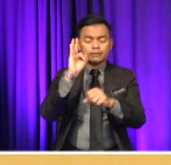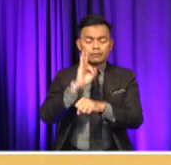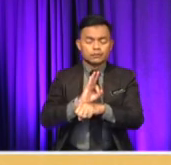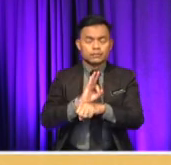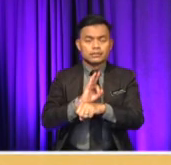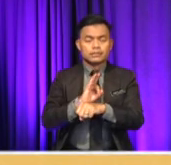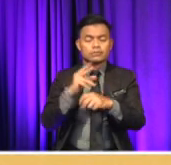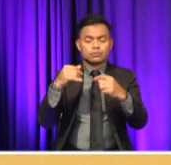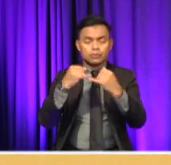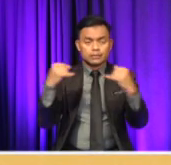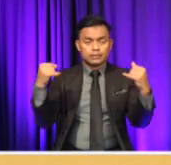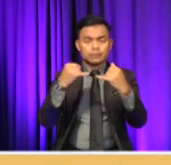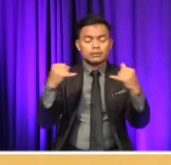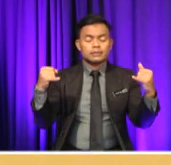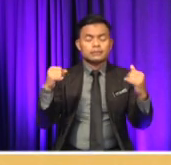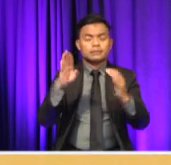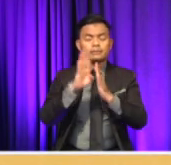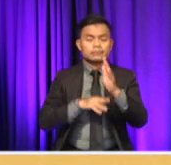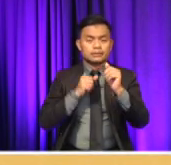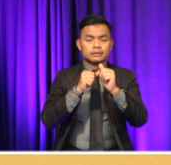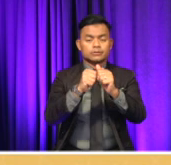tentang tiga jenis